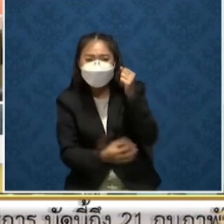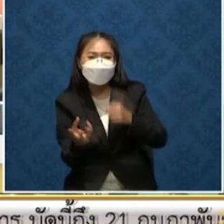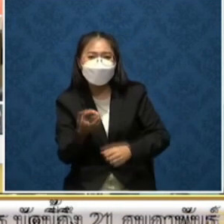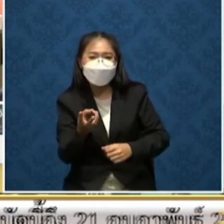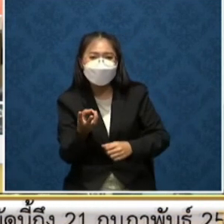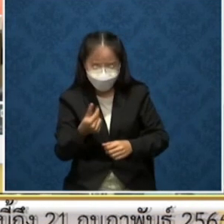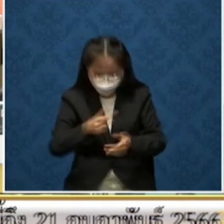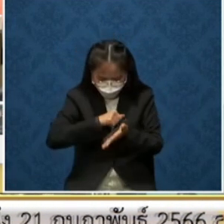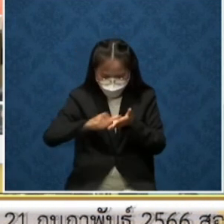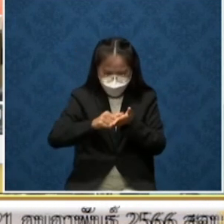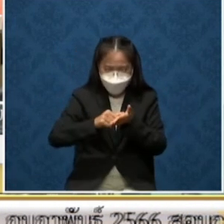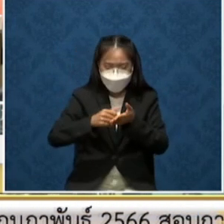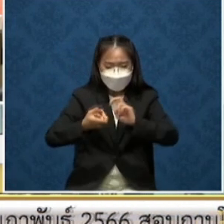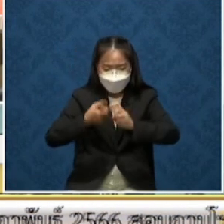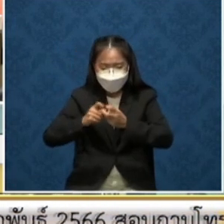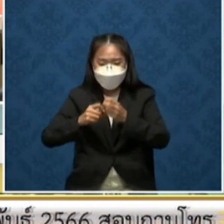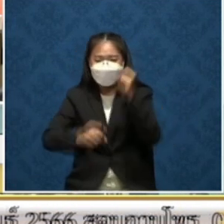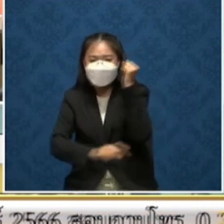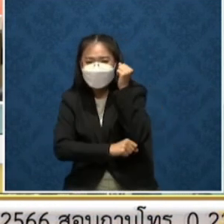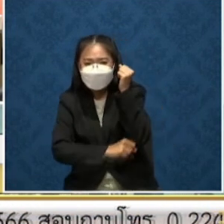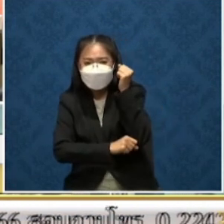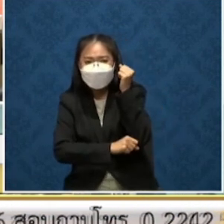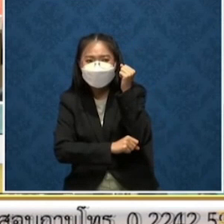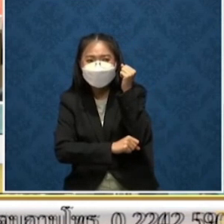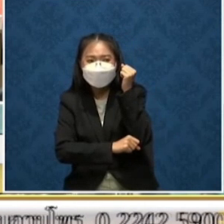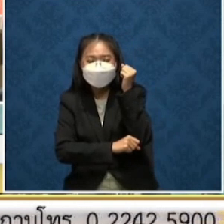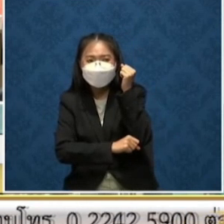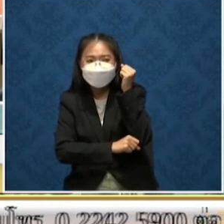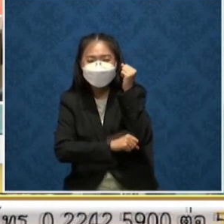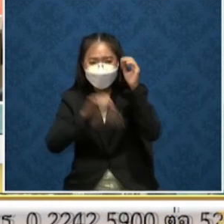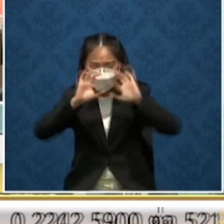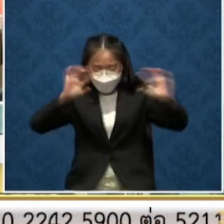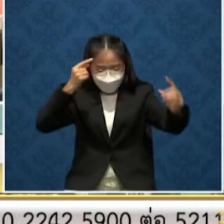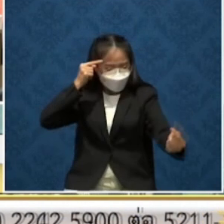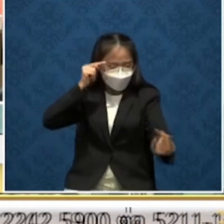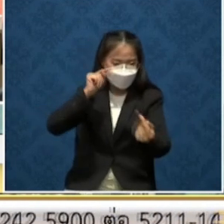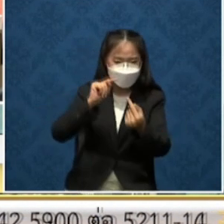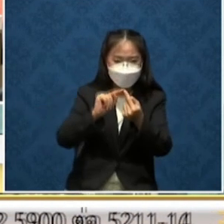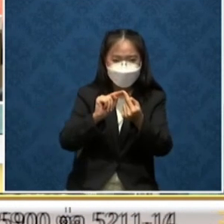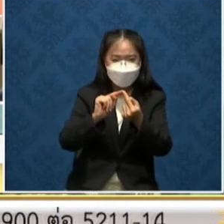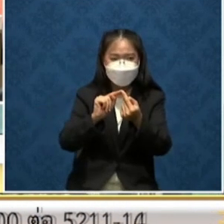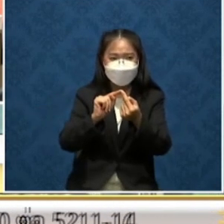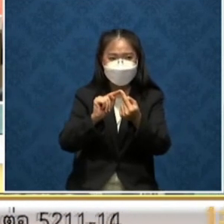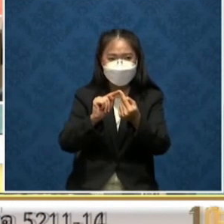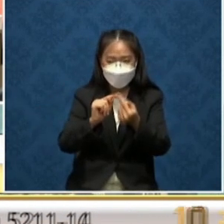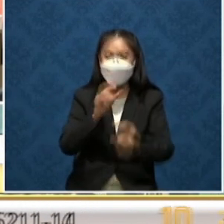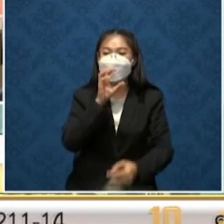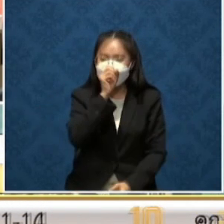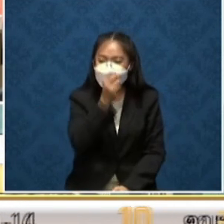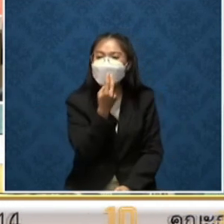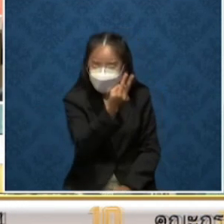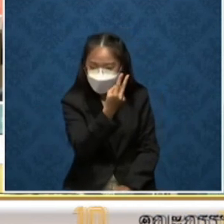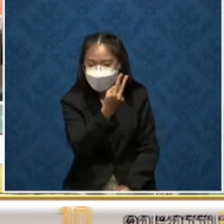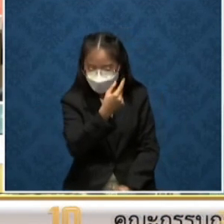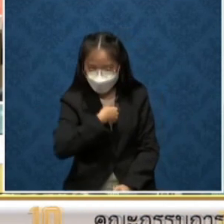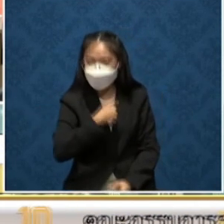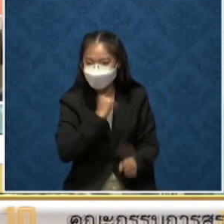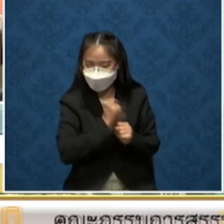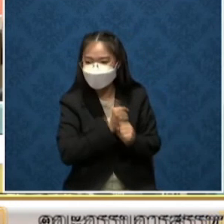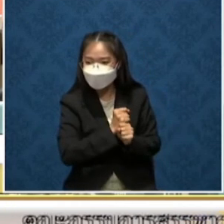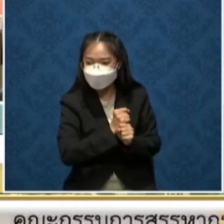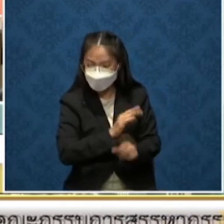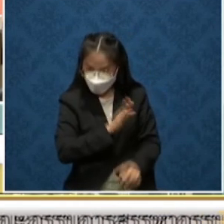น.ทุ่ง2ห้องค่ะเบื้องต้นจากการสอบปากคำคุณเบนปฏิเสธทุกข้อกล่าวหา